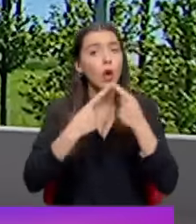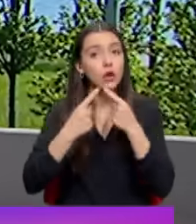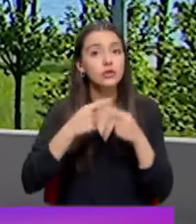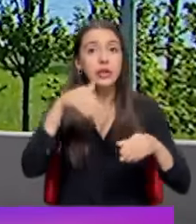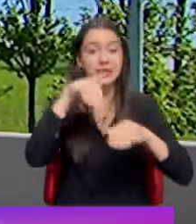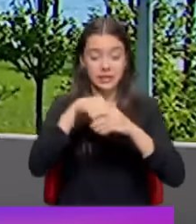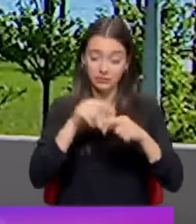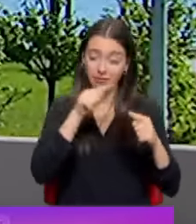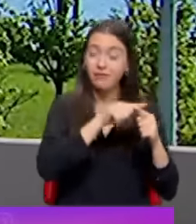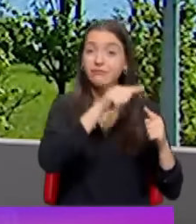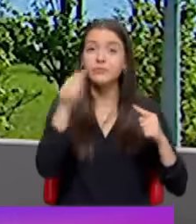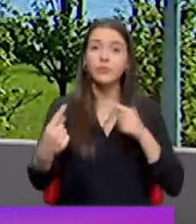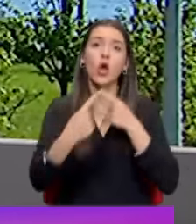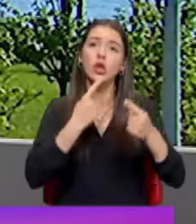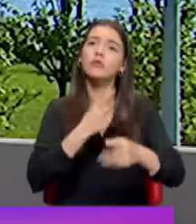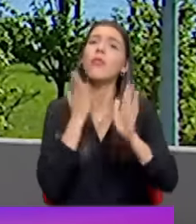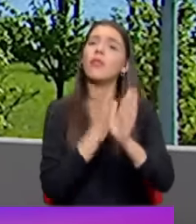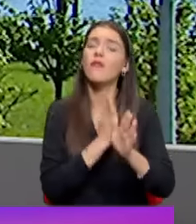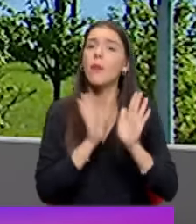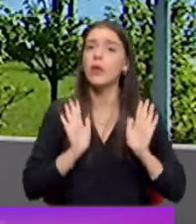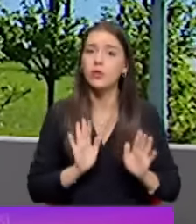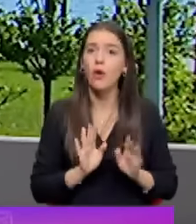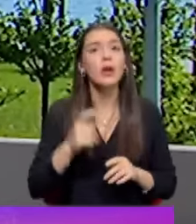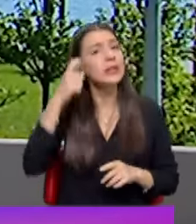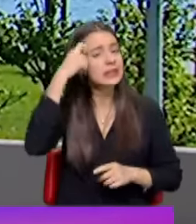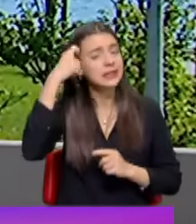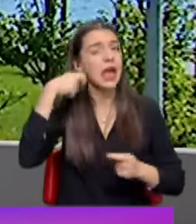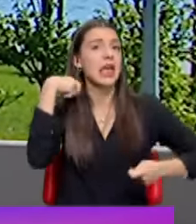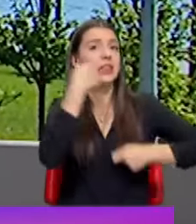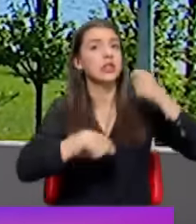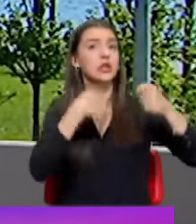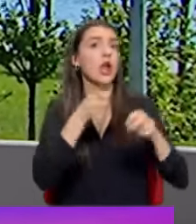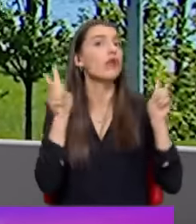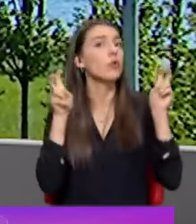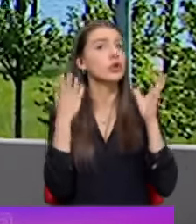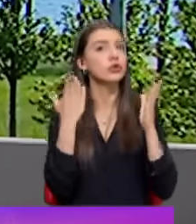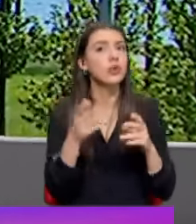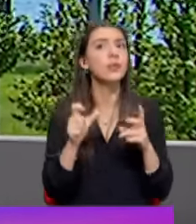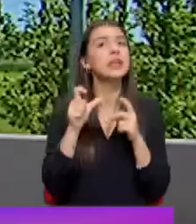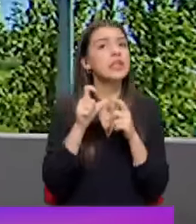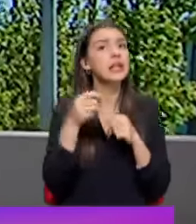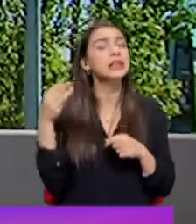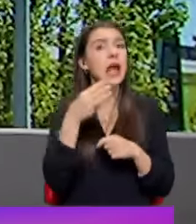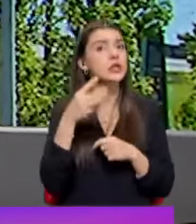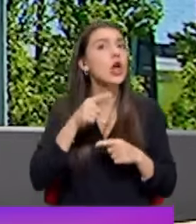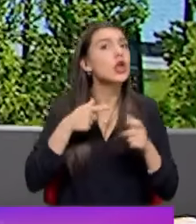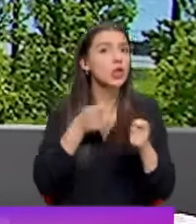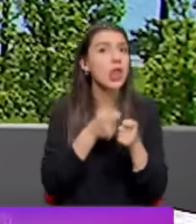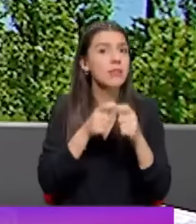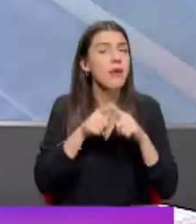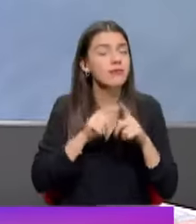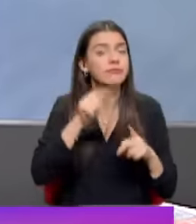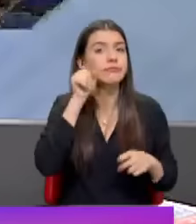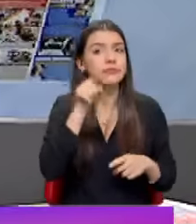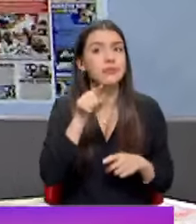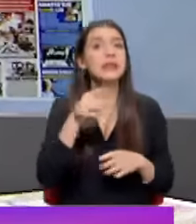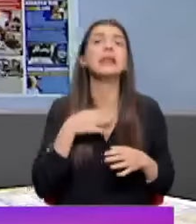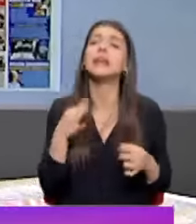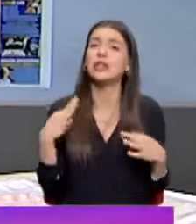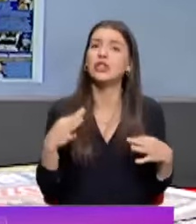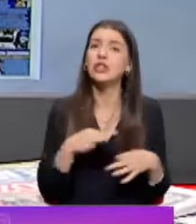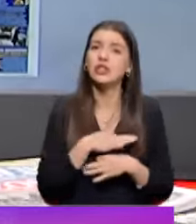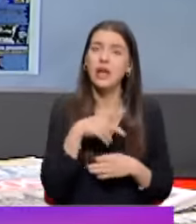Seçimden bu yana da konuşulmaya devam ediyor. İsrail ile ticaret meselesi. Şeynaz Ersoy var bugün yönetmen koltuğunda. Rica edelim